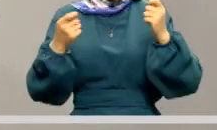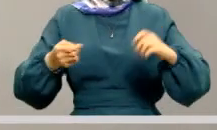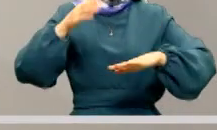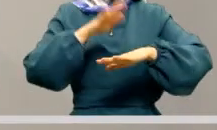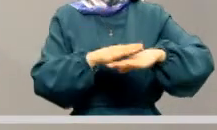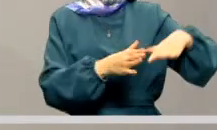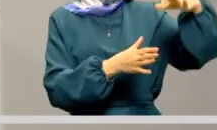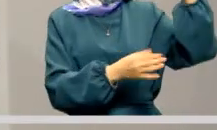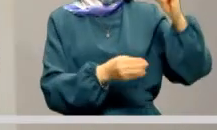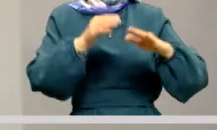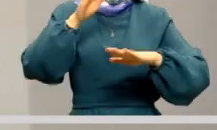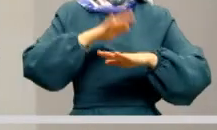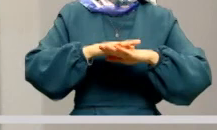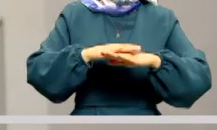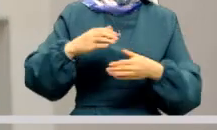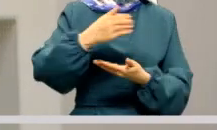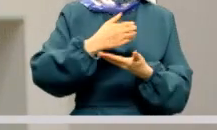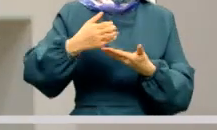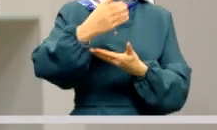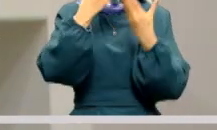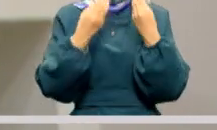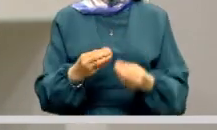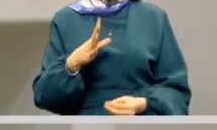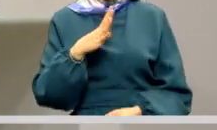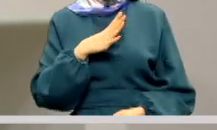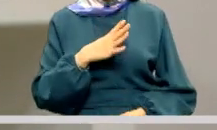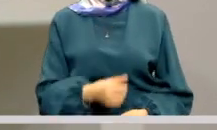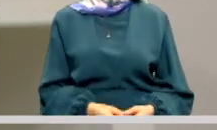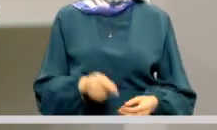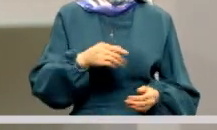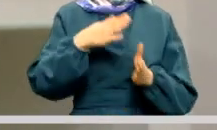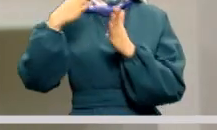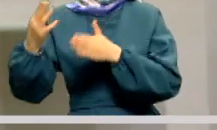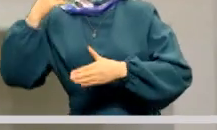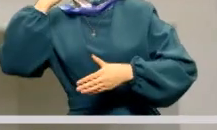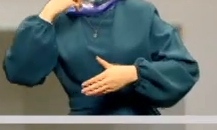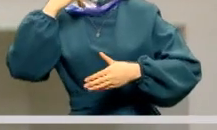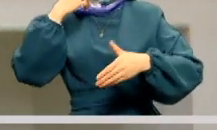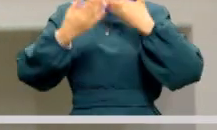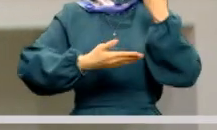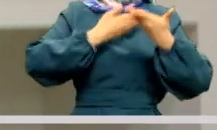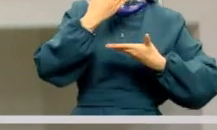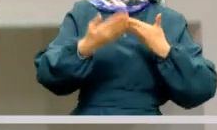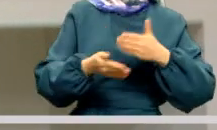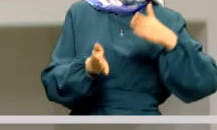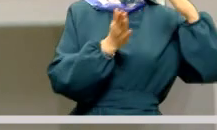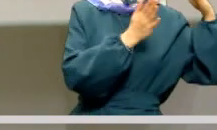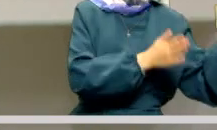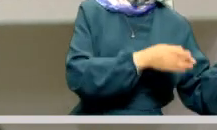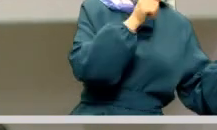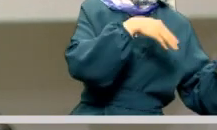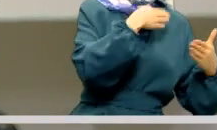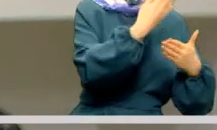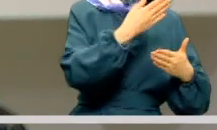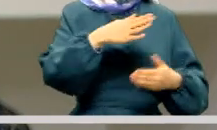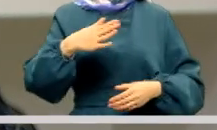ortaya koyduğu ameller Yani bir taraftan bu huyu ve ahlakı tarif ederken Bir taraftan da insanın o huy